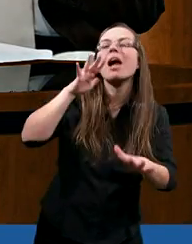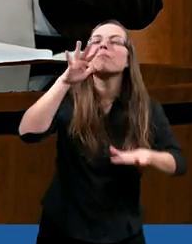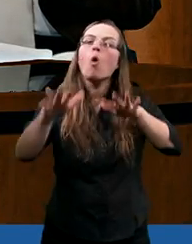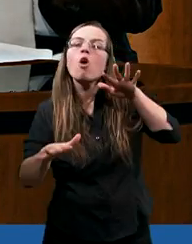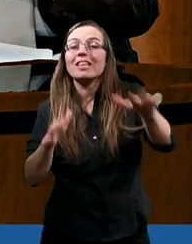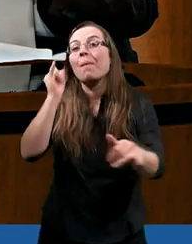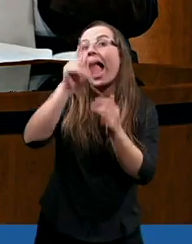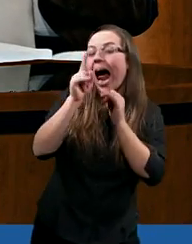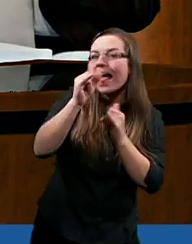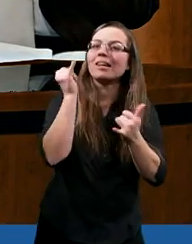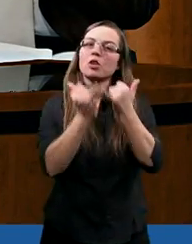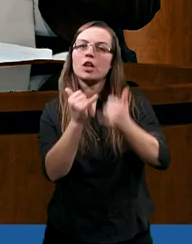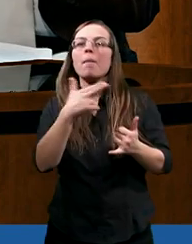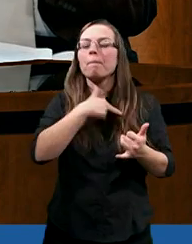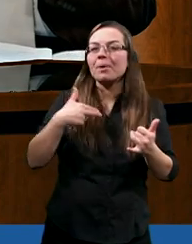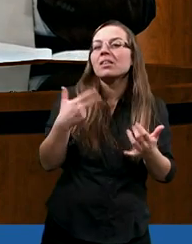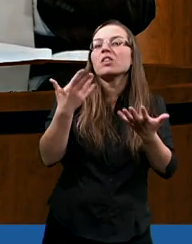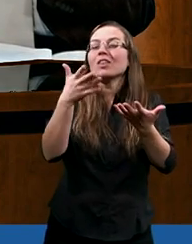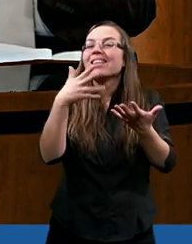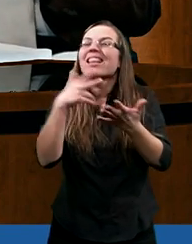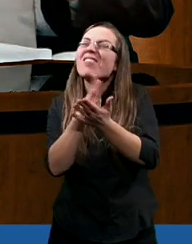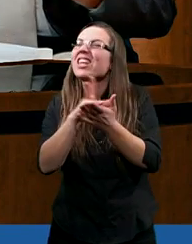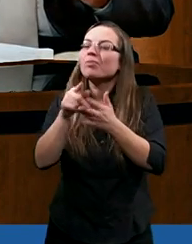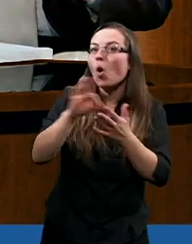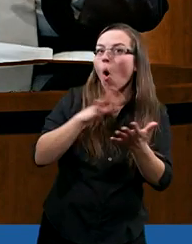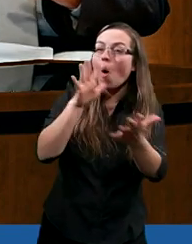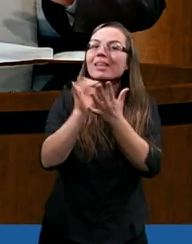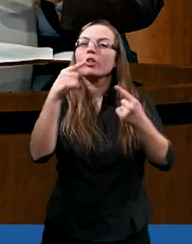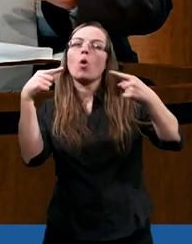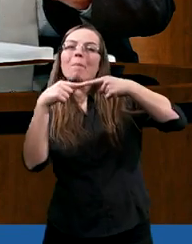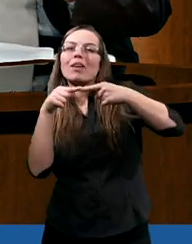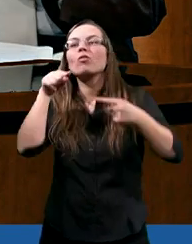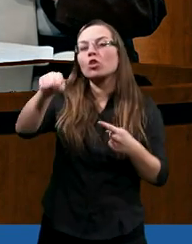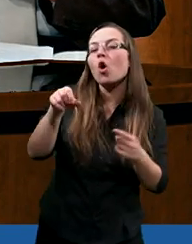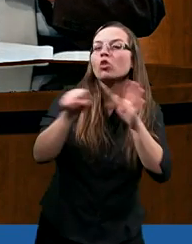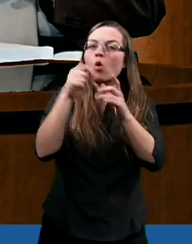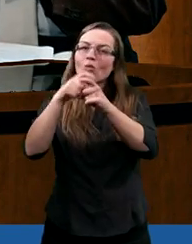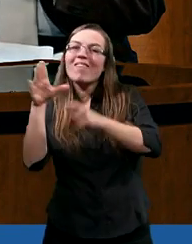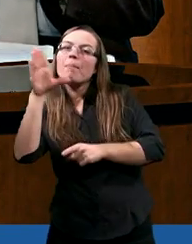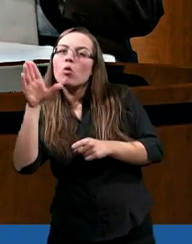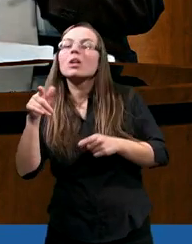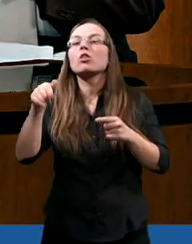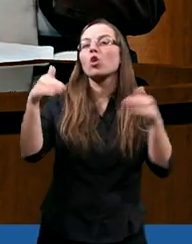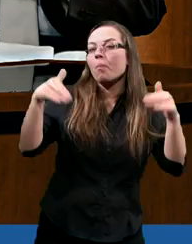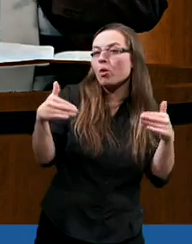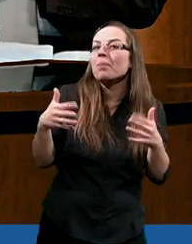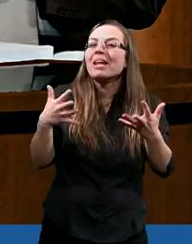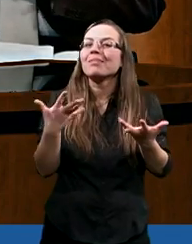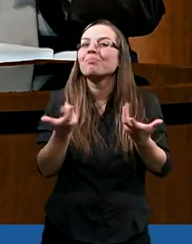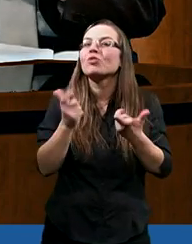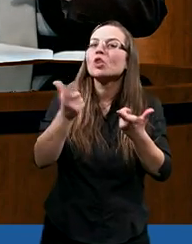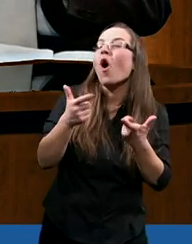Ale jeżeli my najpierw bierzemy naszą opinię i dopasowujemy do tego Słowo Boże, to możemy zajść